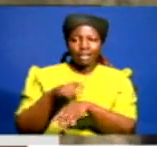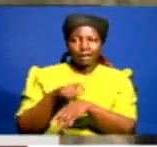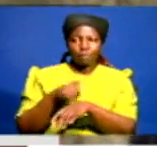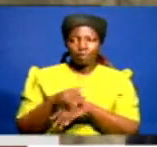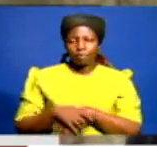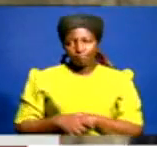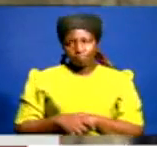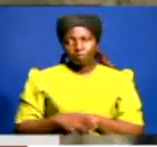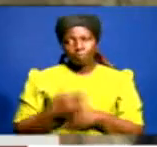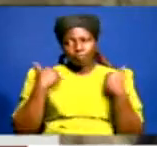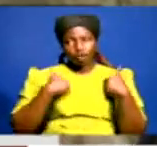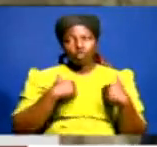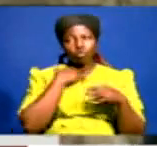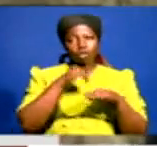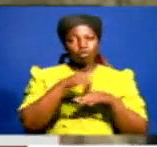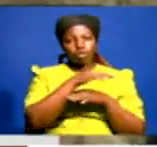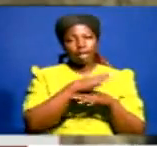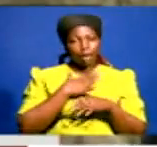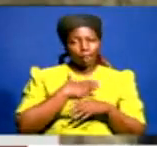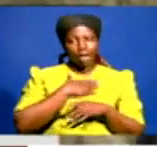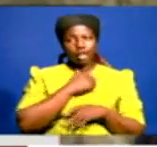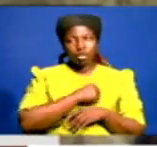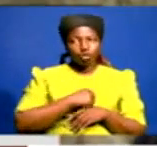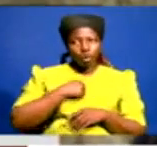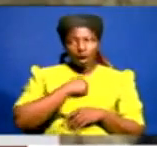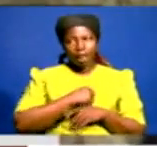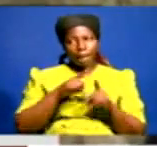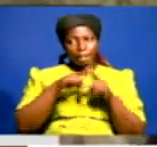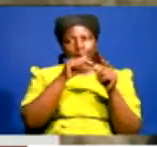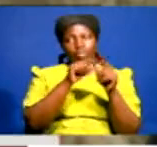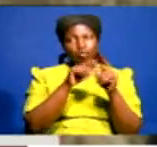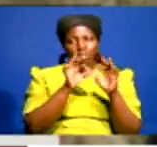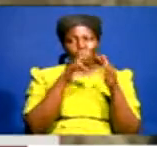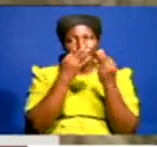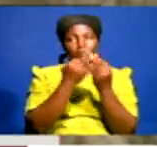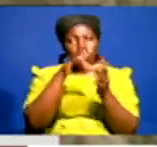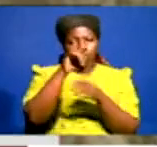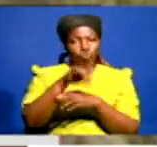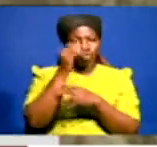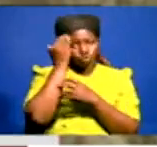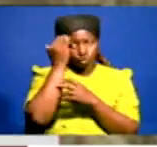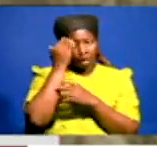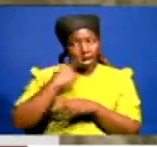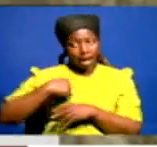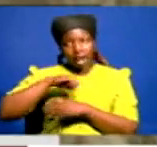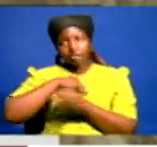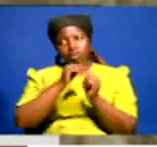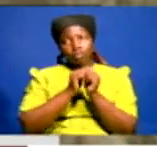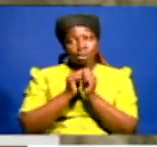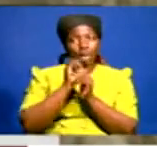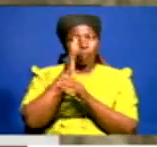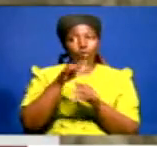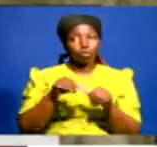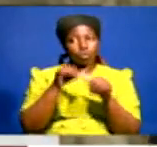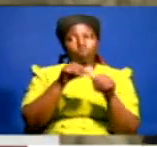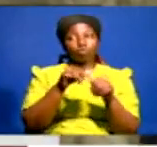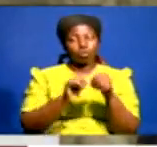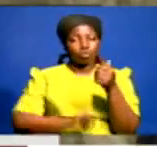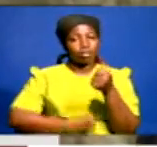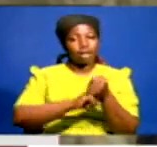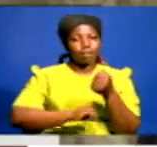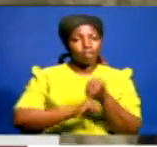condolences to the family. Na wajue tuko nao na bado tutakuwa nao, na anything wanahitaji waongee